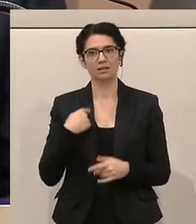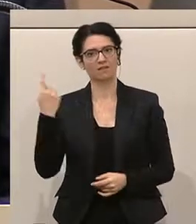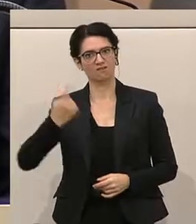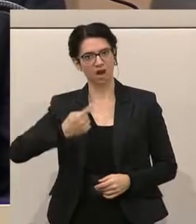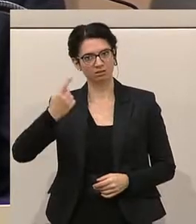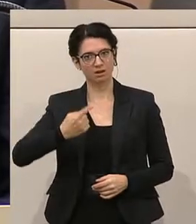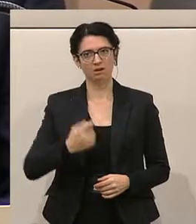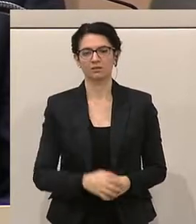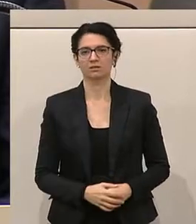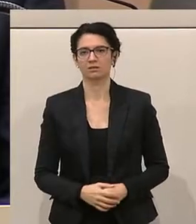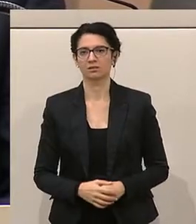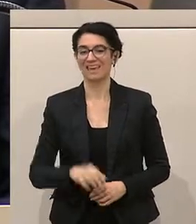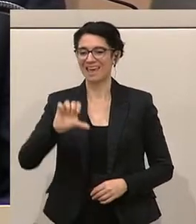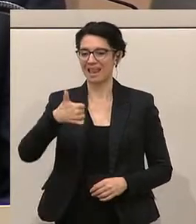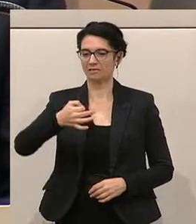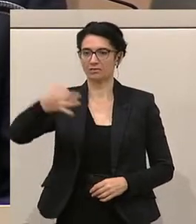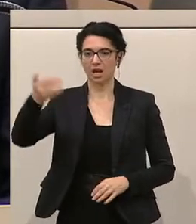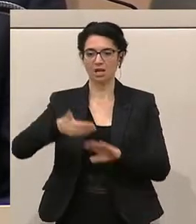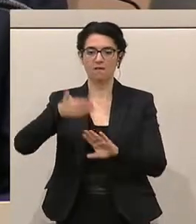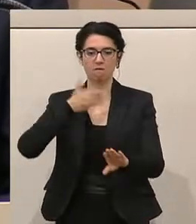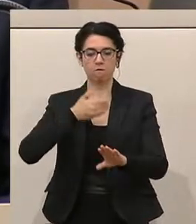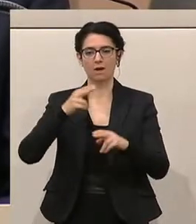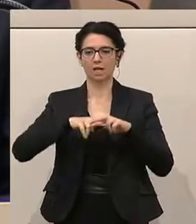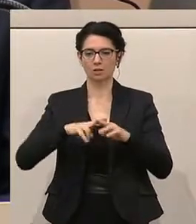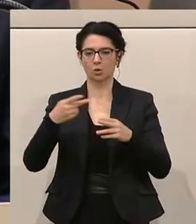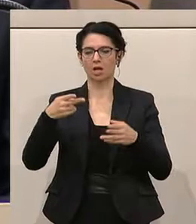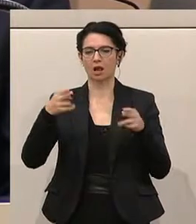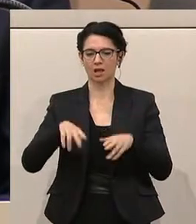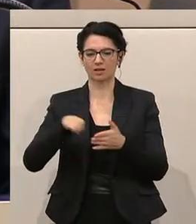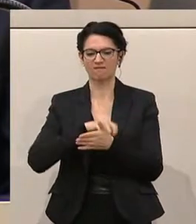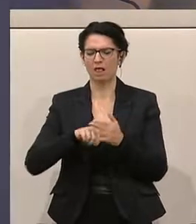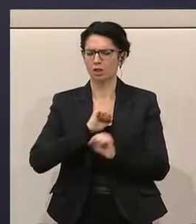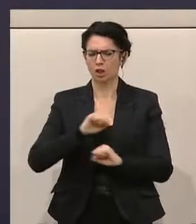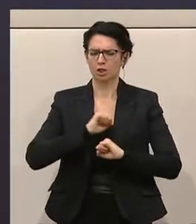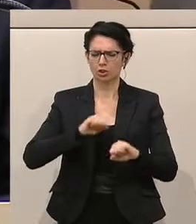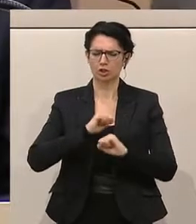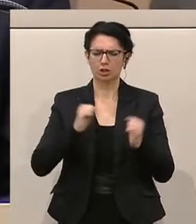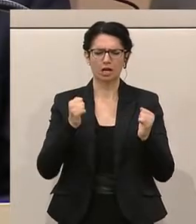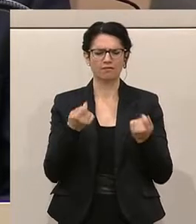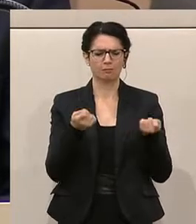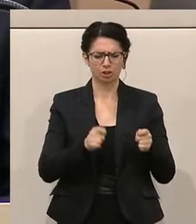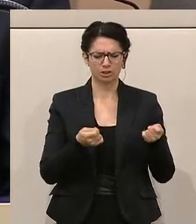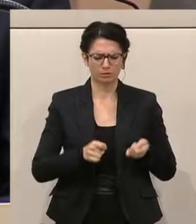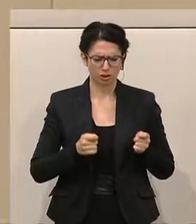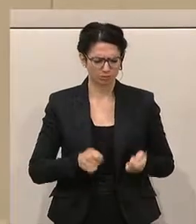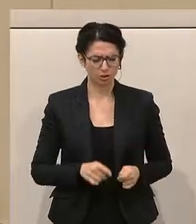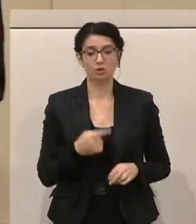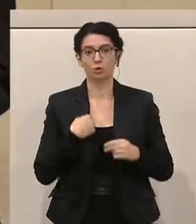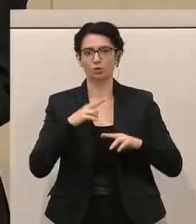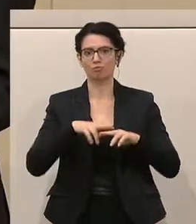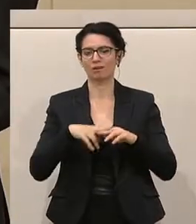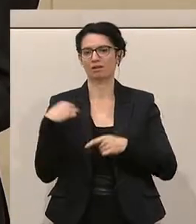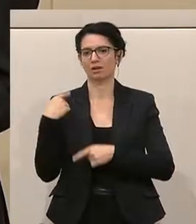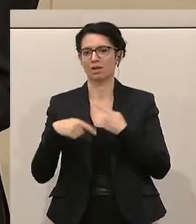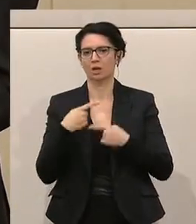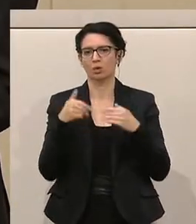davor, dass wir 11 Tage vor der Nationalratswahl Schnellschüsse hier beschließen, die uns und Generationen nach uns